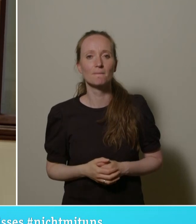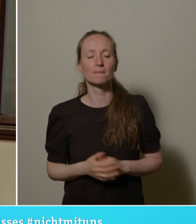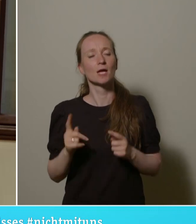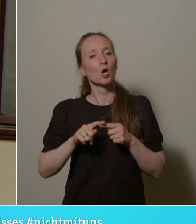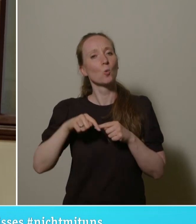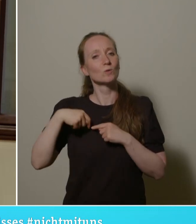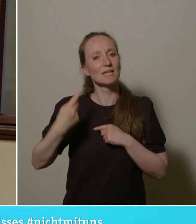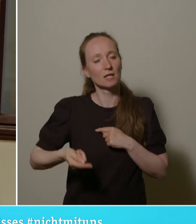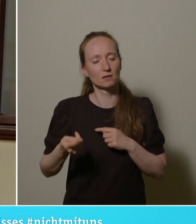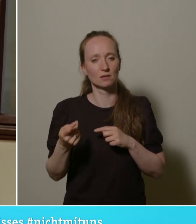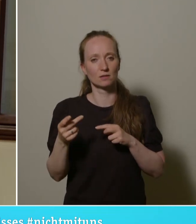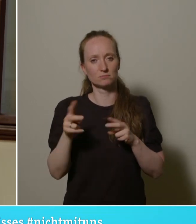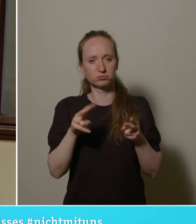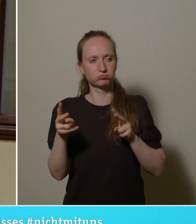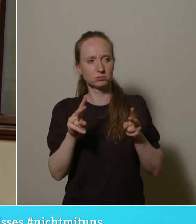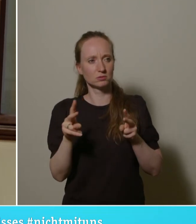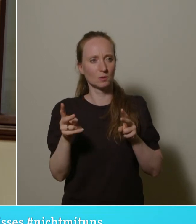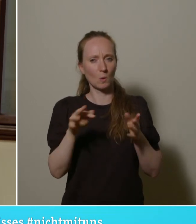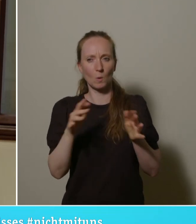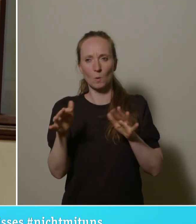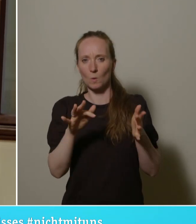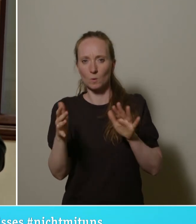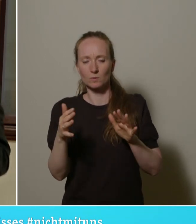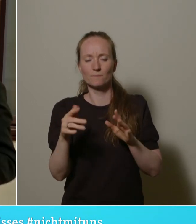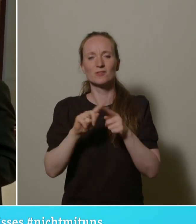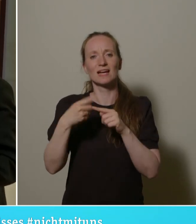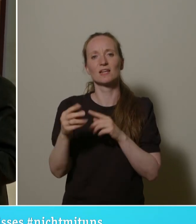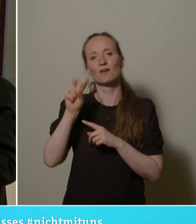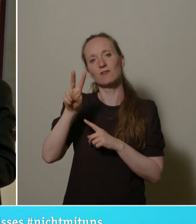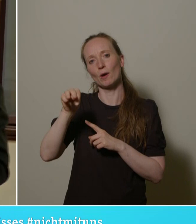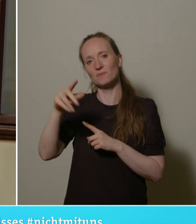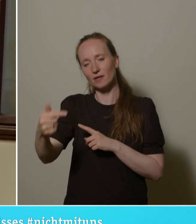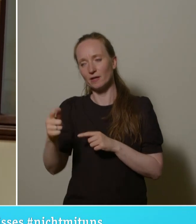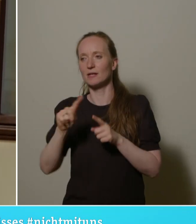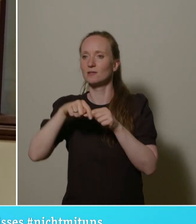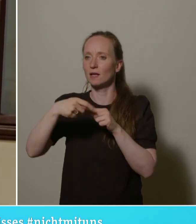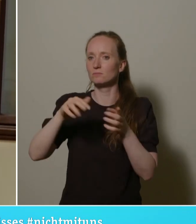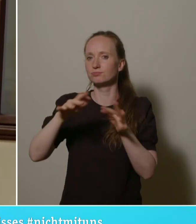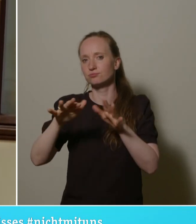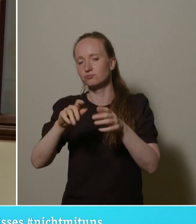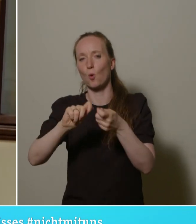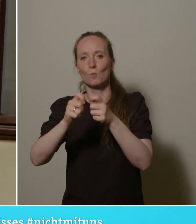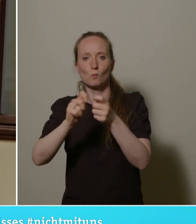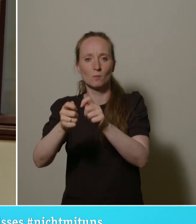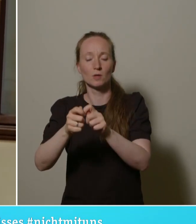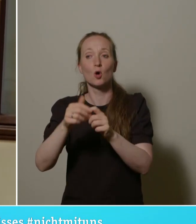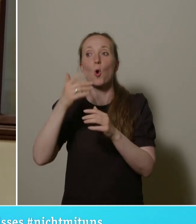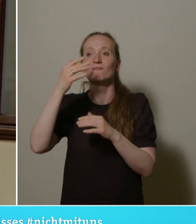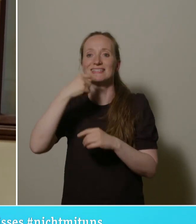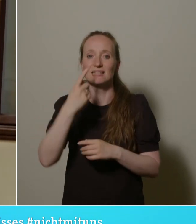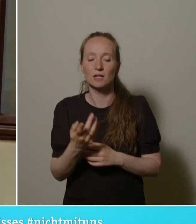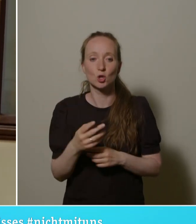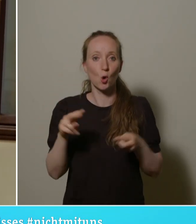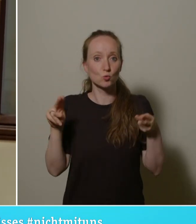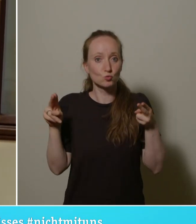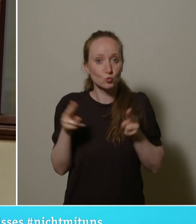das irgendwie so ein bisschen verselbstständigt, dann kam der VMT, dann kam dieses mehr und jenes mehr und dann hieß es, wenn Kurzstrecke, dann gehört es in